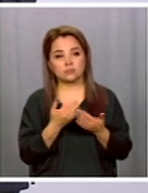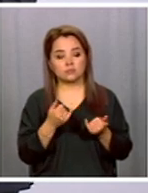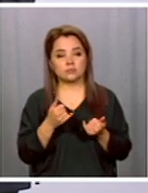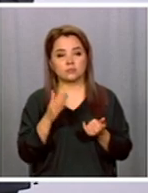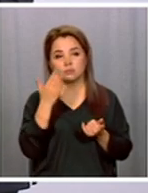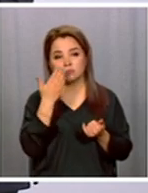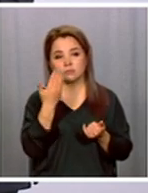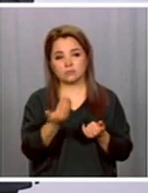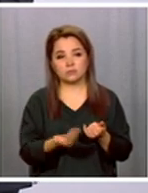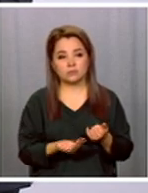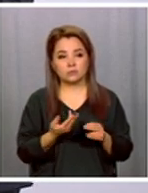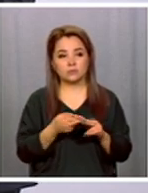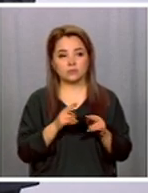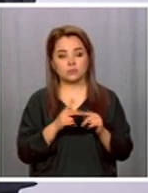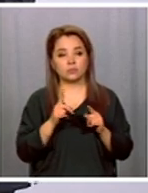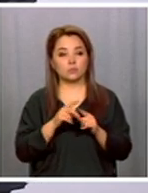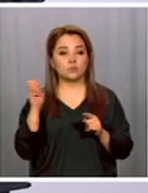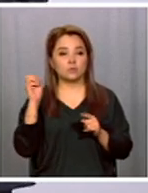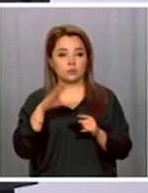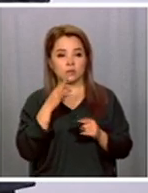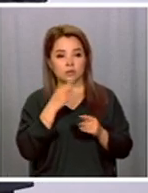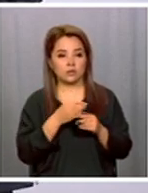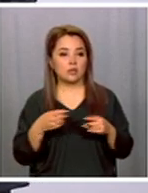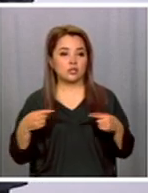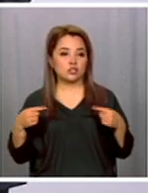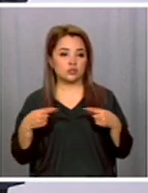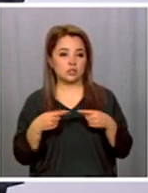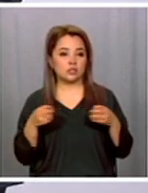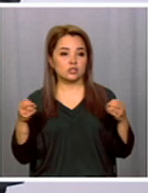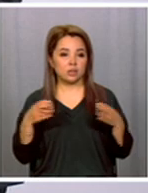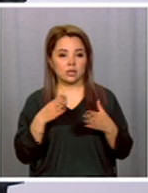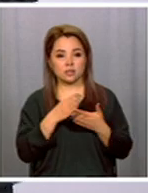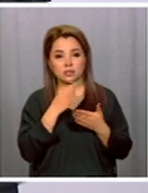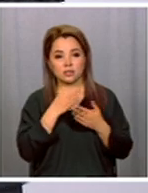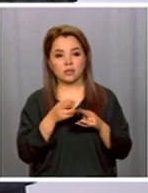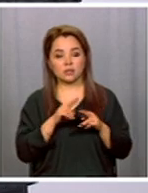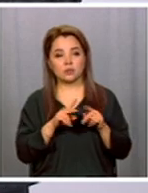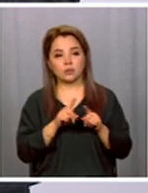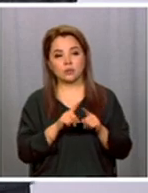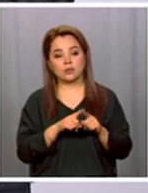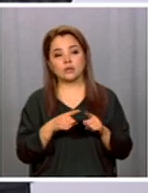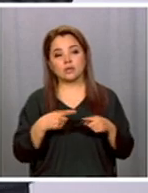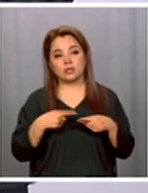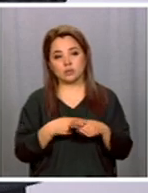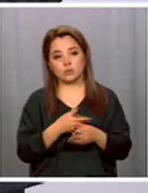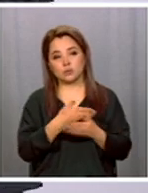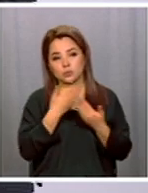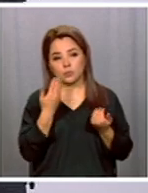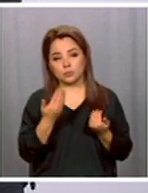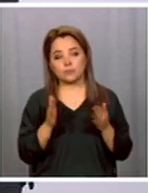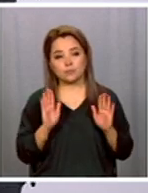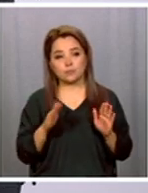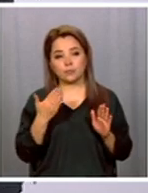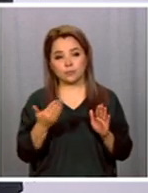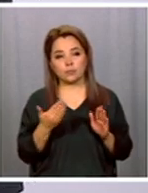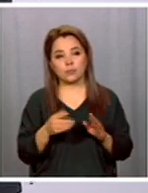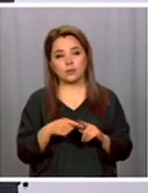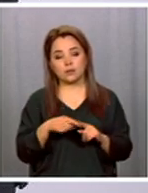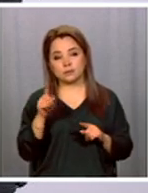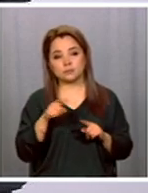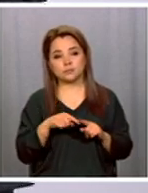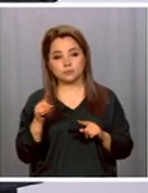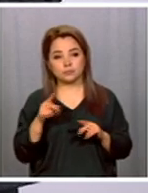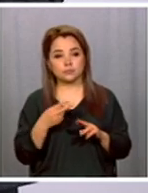төбесіне сәуле түсіремізде оларды шағылдырамыз. Байқасаңыздар, мына екі сәуле бізде қиылыспайды, олардың тек созындылары